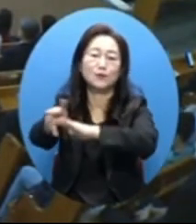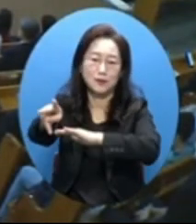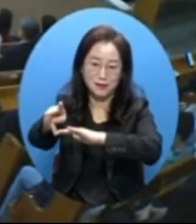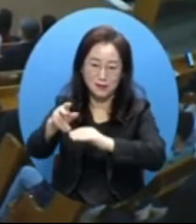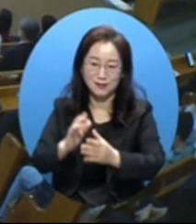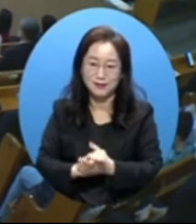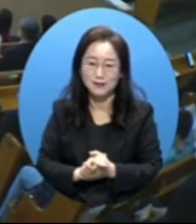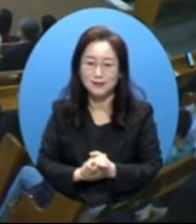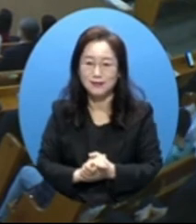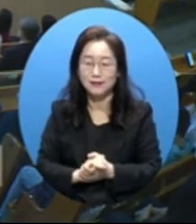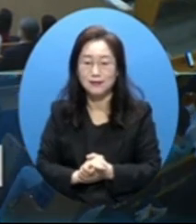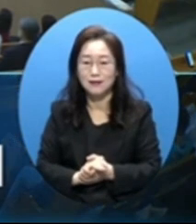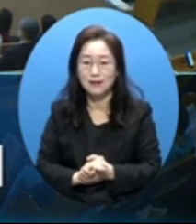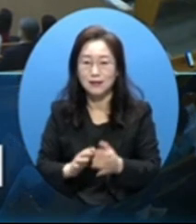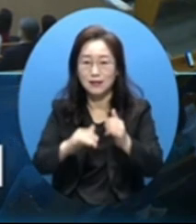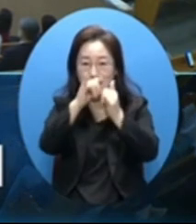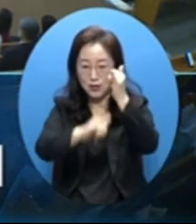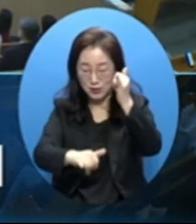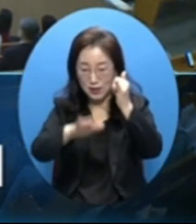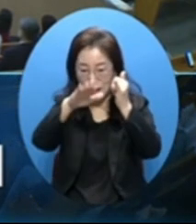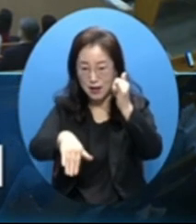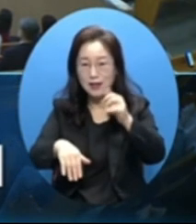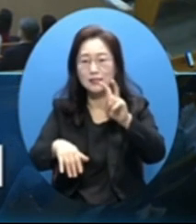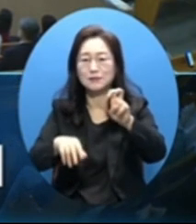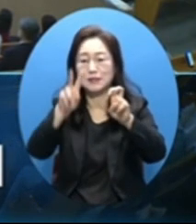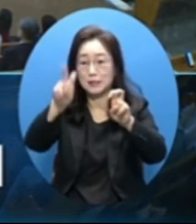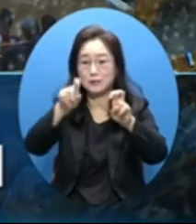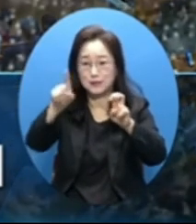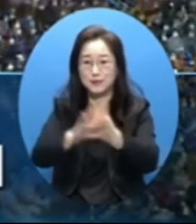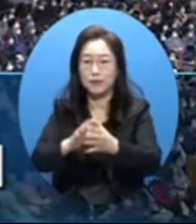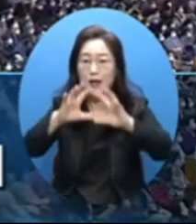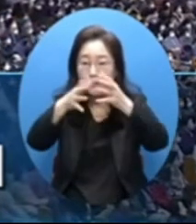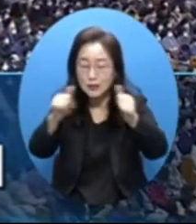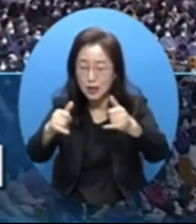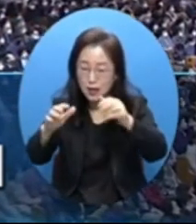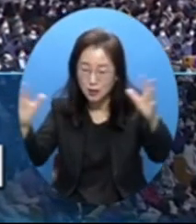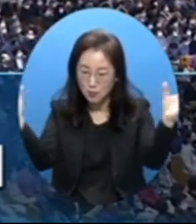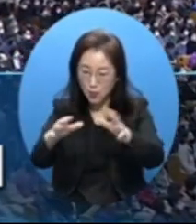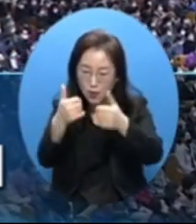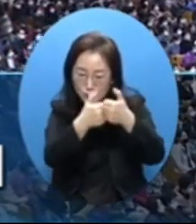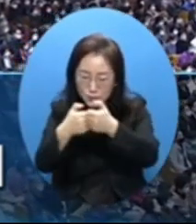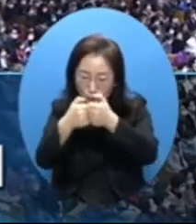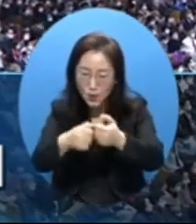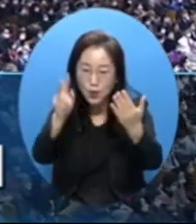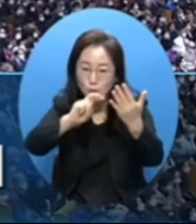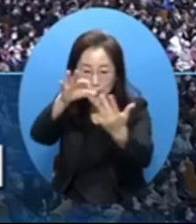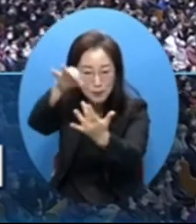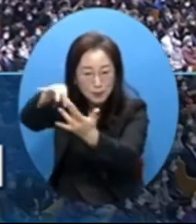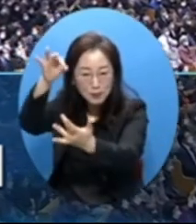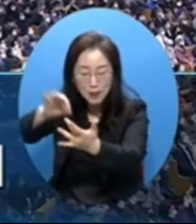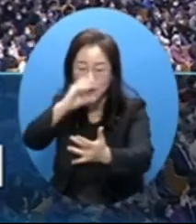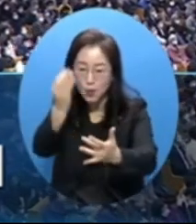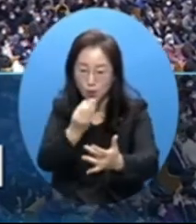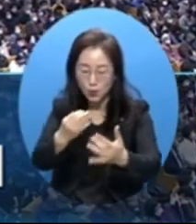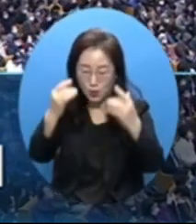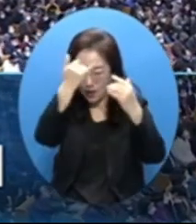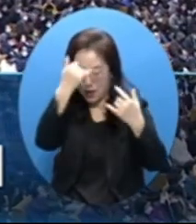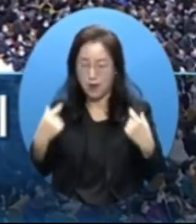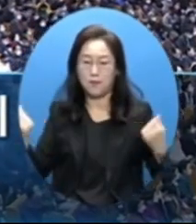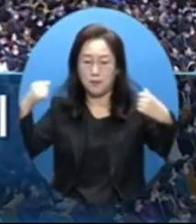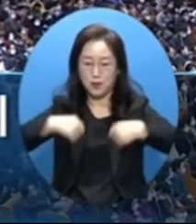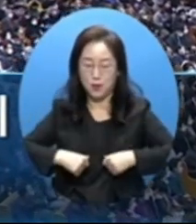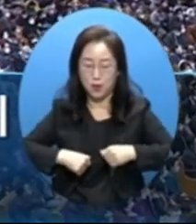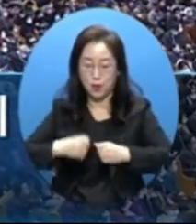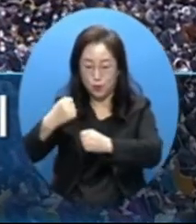가게 된 것입니다 역대하 20장 20절 22절입니다 백성과 더불어 의논하고 노래하는 자들을 택하여 거룩한 예복을 입히고